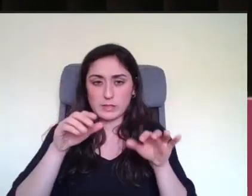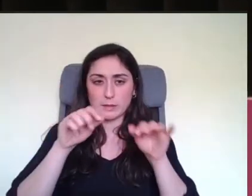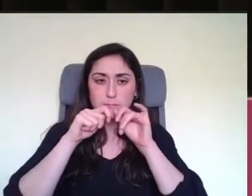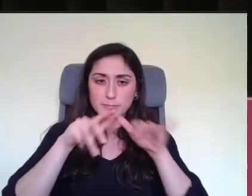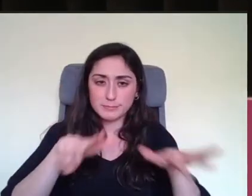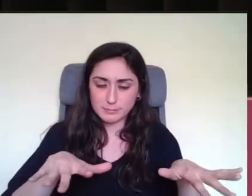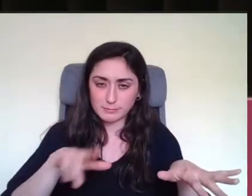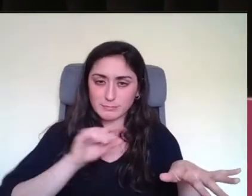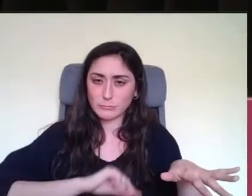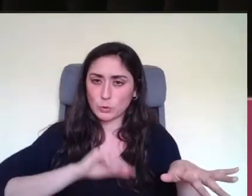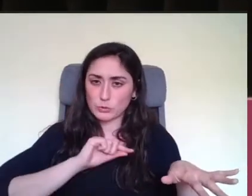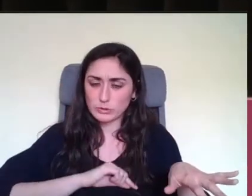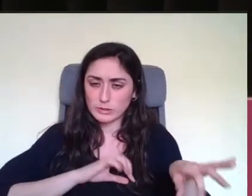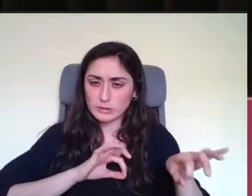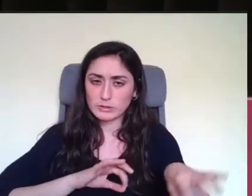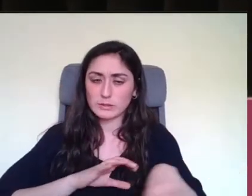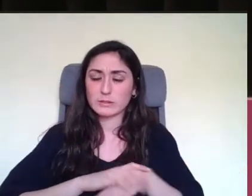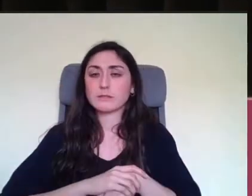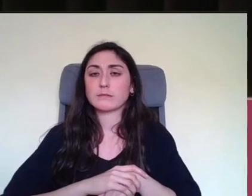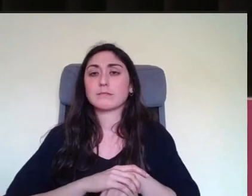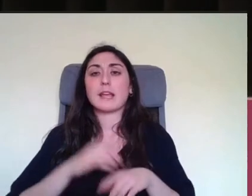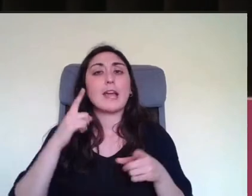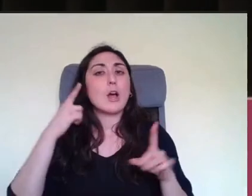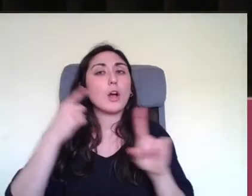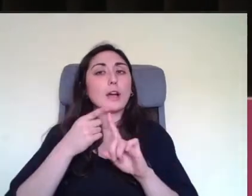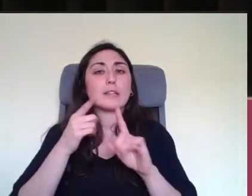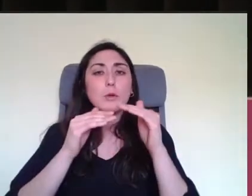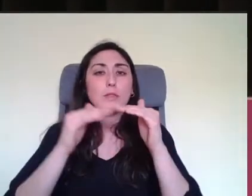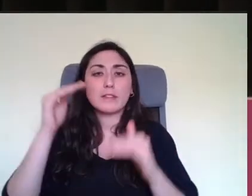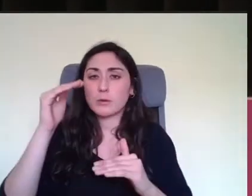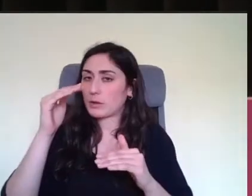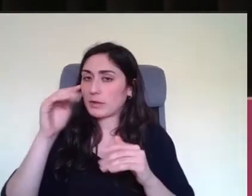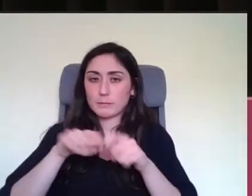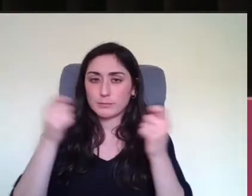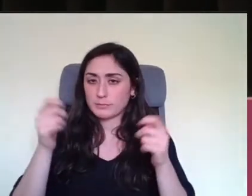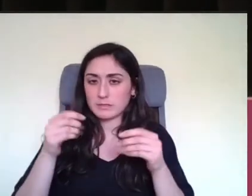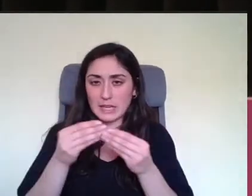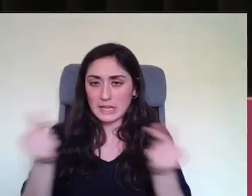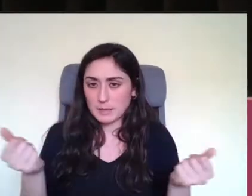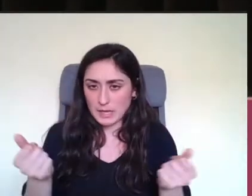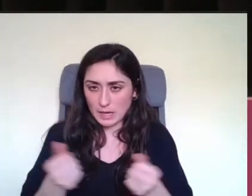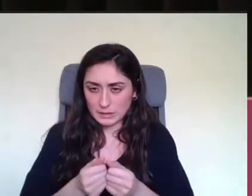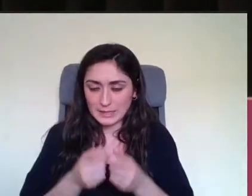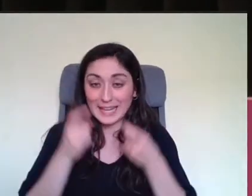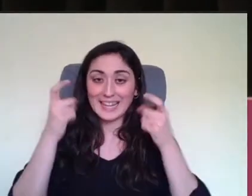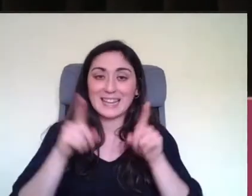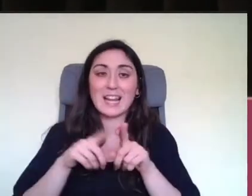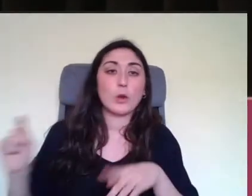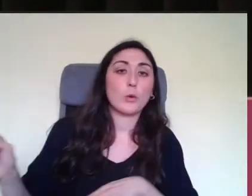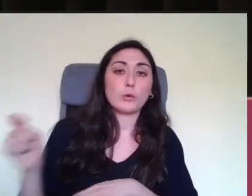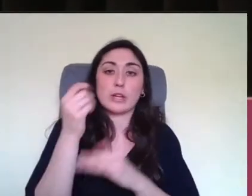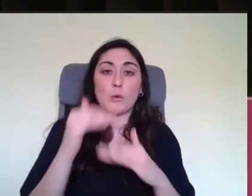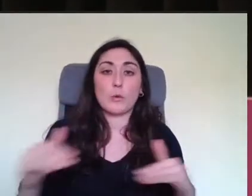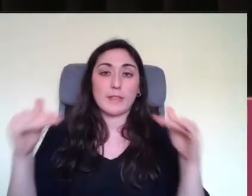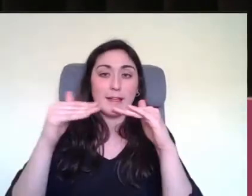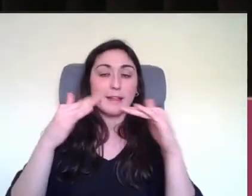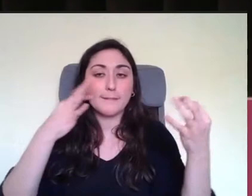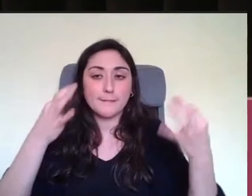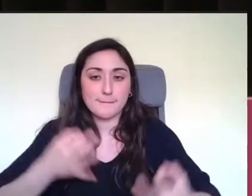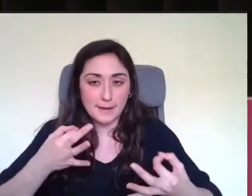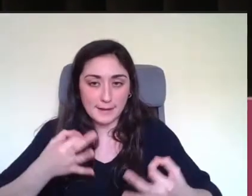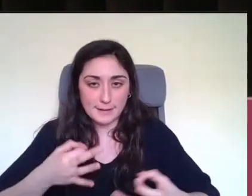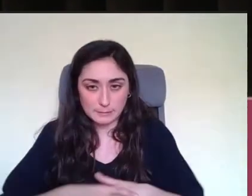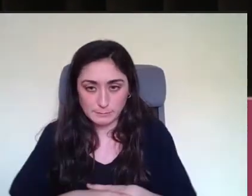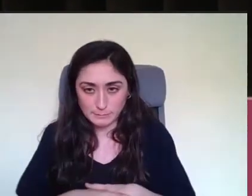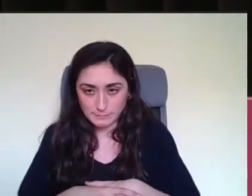les discriminacions, les desigualtats i arribar a una paritat real. En aquests dos dies de presentacions i